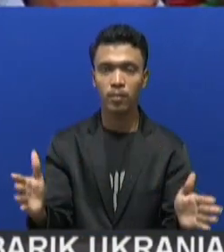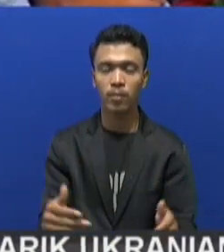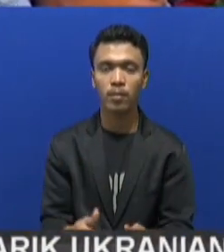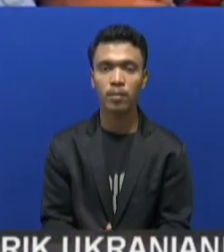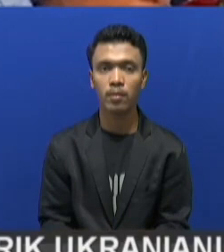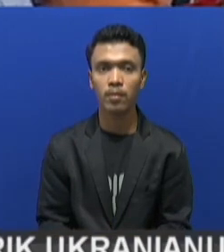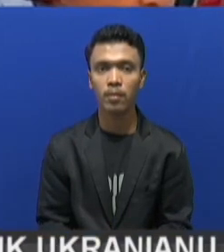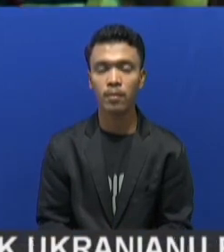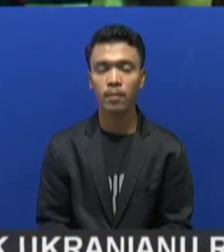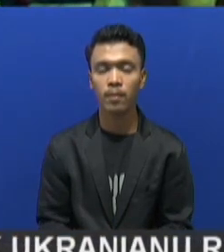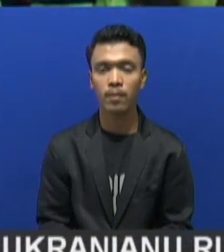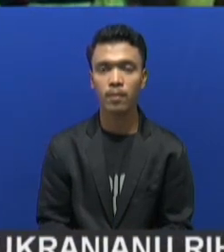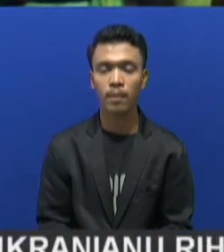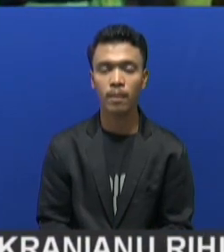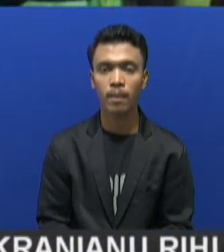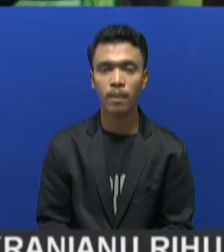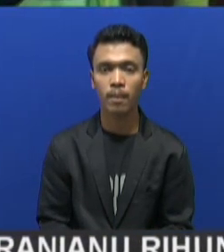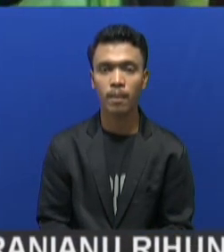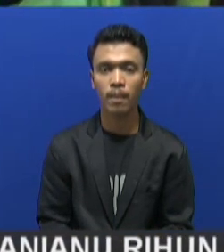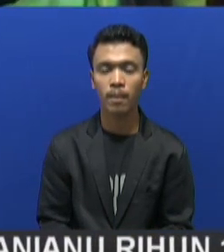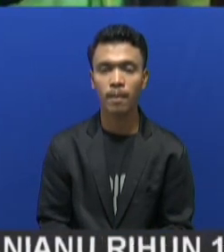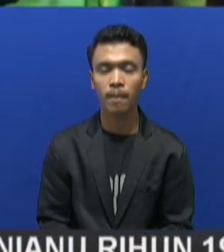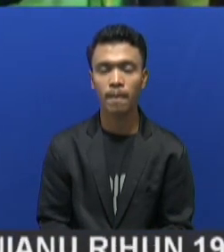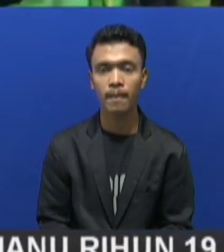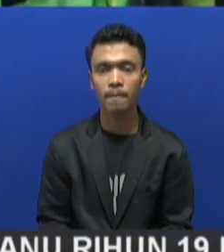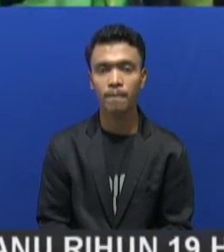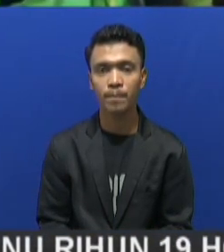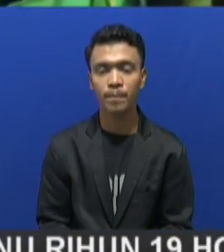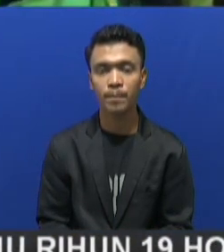airport beda le lah laptop glory le lah